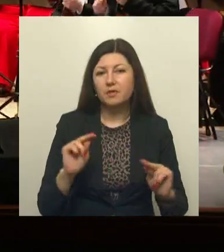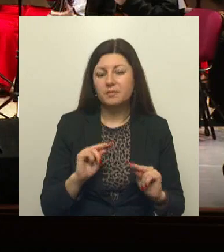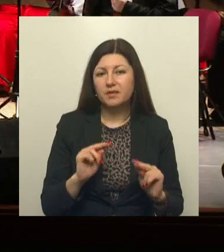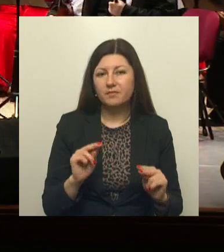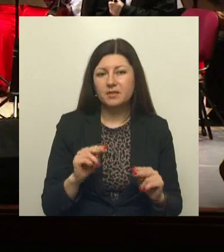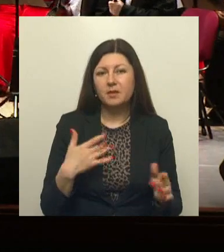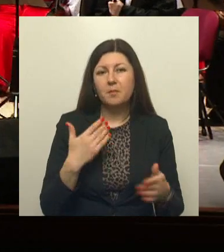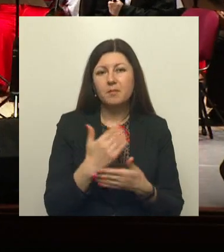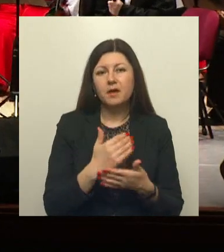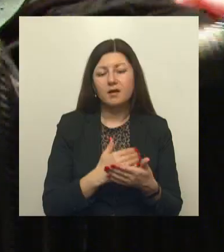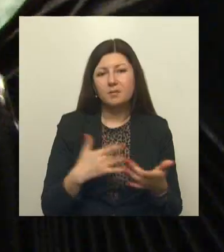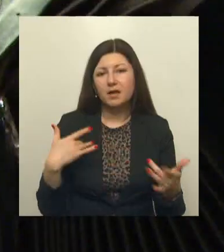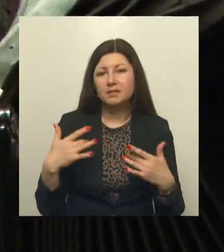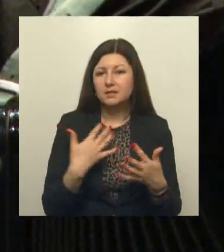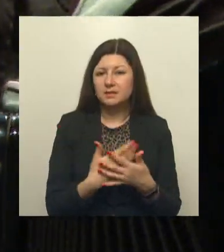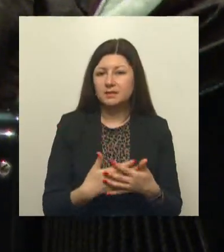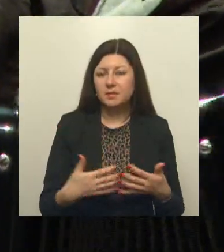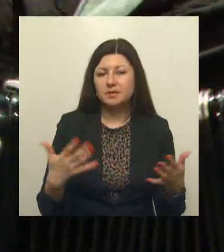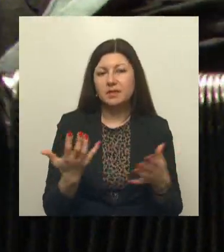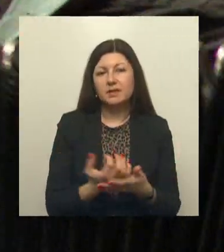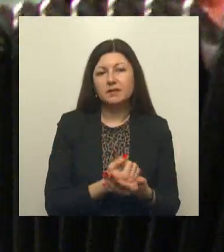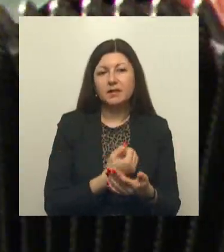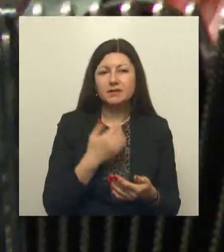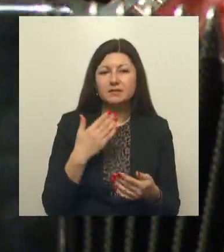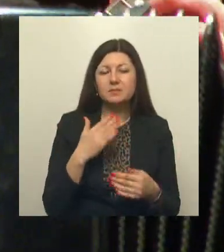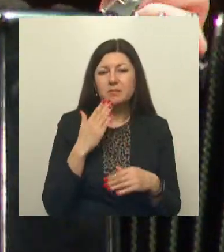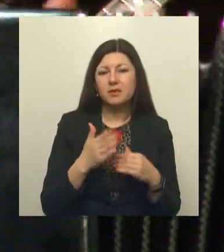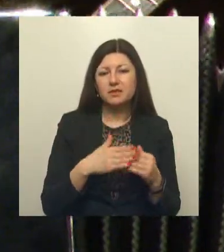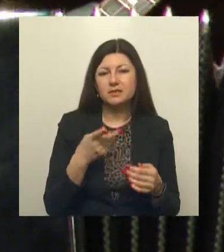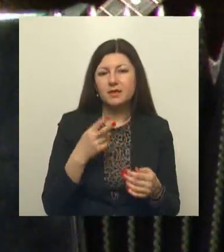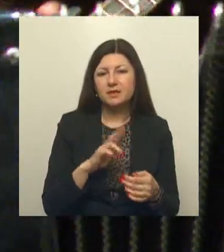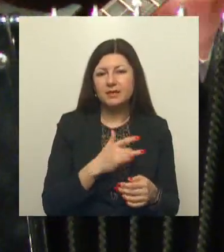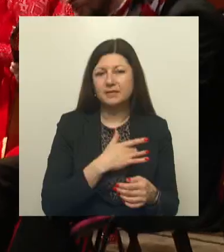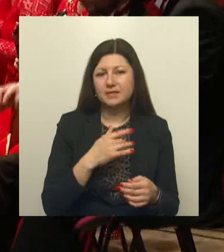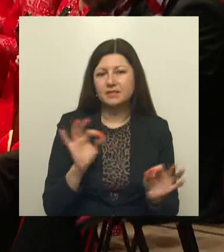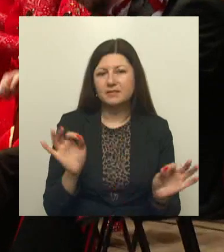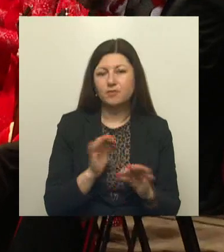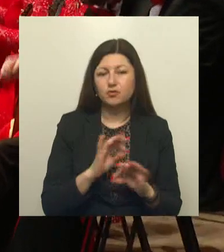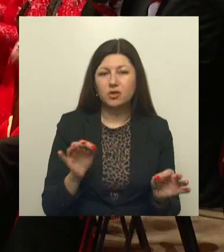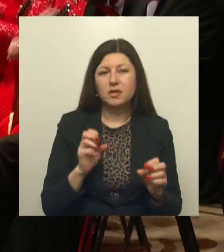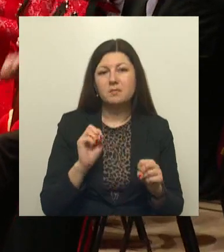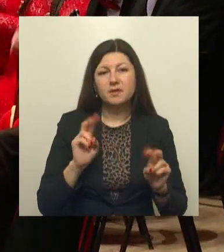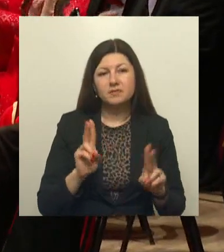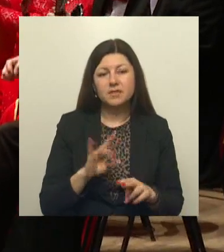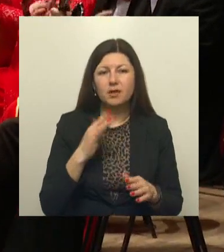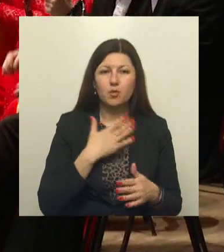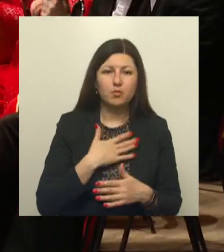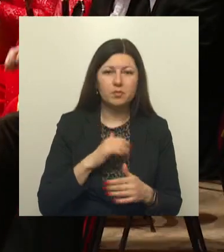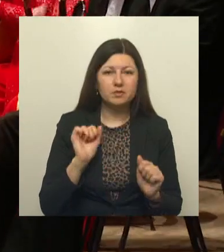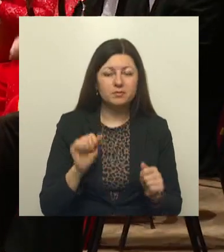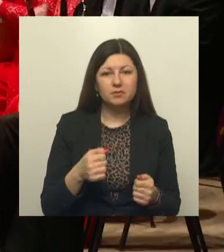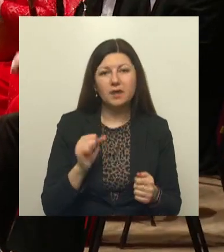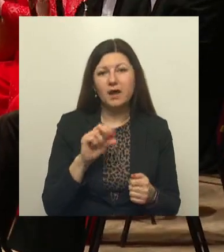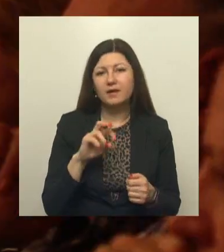Программа концерта разнообразная. Найти близкое для сердца звучание мог и профессионал, и любитель. Все дело к подходе к выступлению.